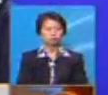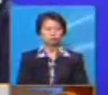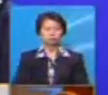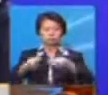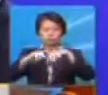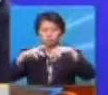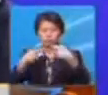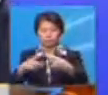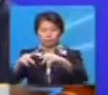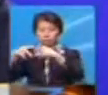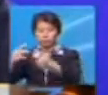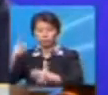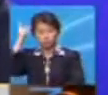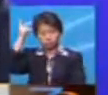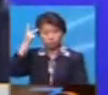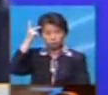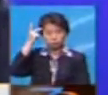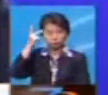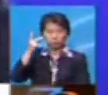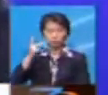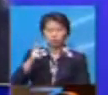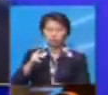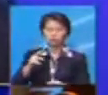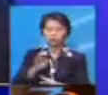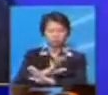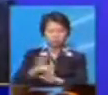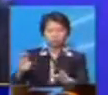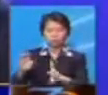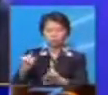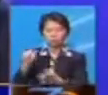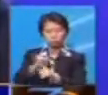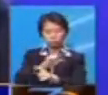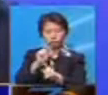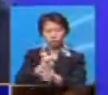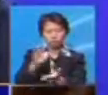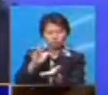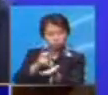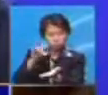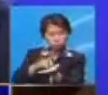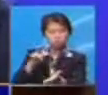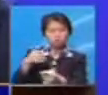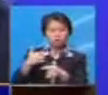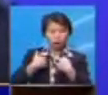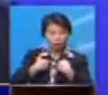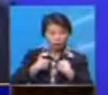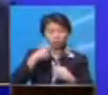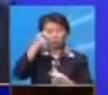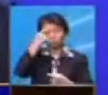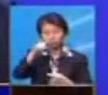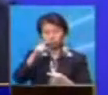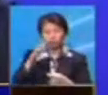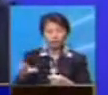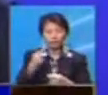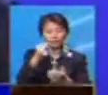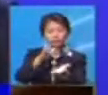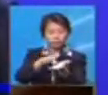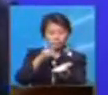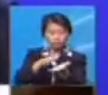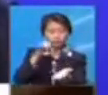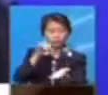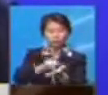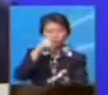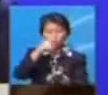Parti-parti politik ni pun ini memang mereka menggunakan kesempatan yang ada lah untuk mengambil kesempatan ini